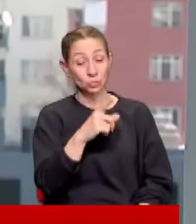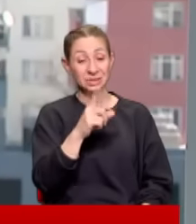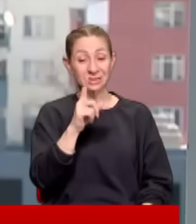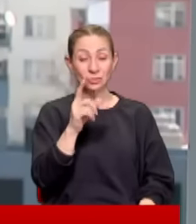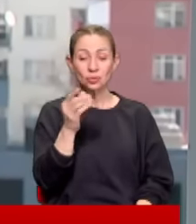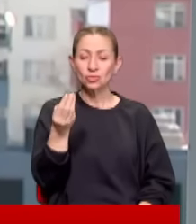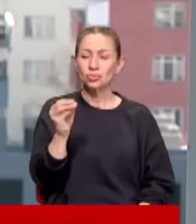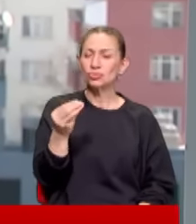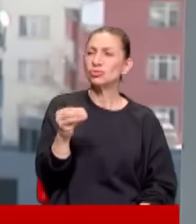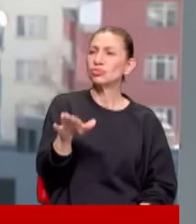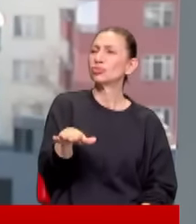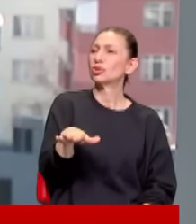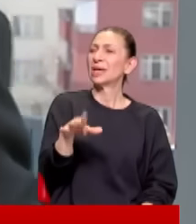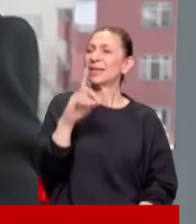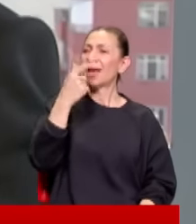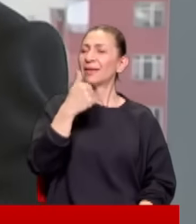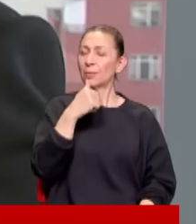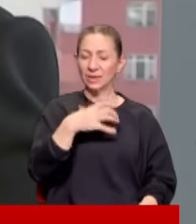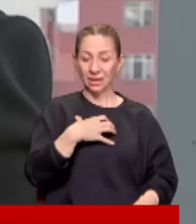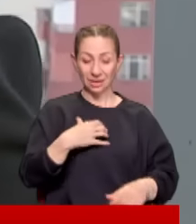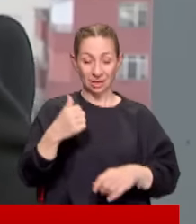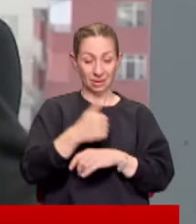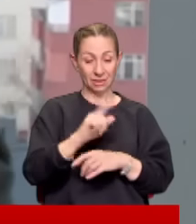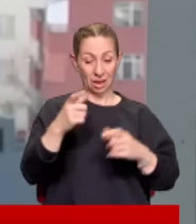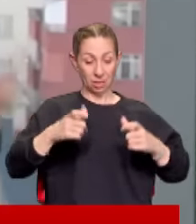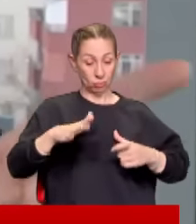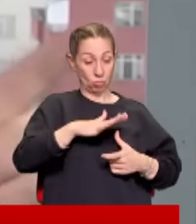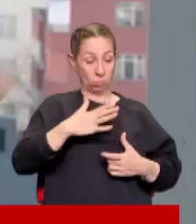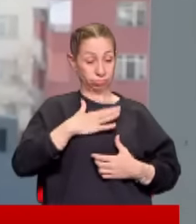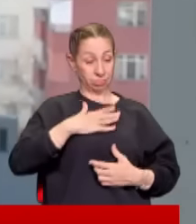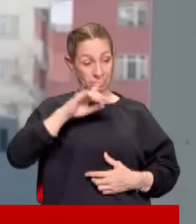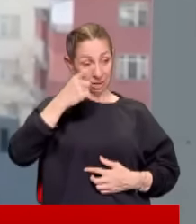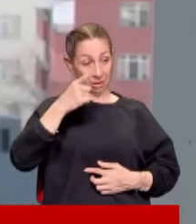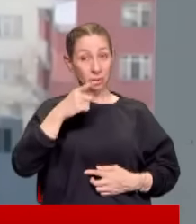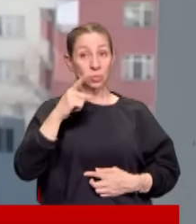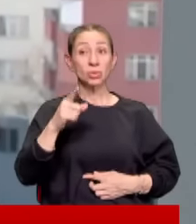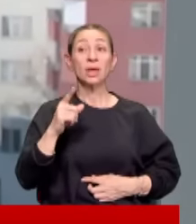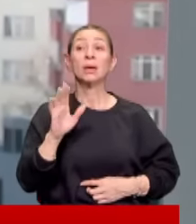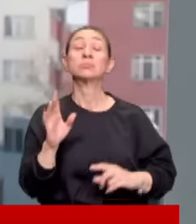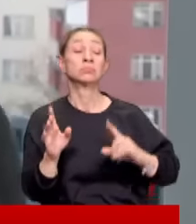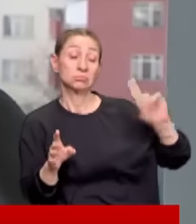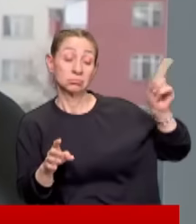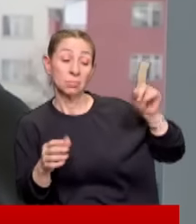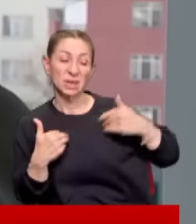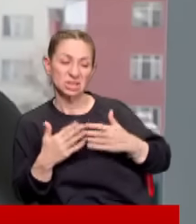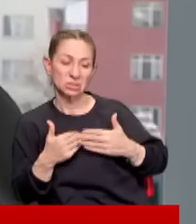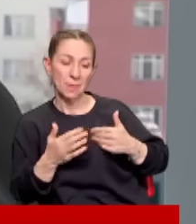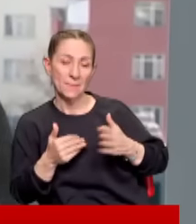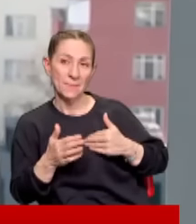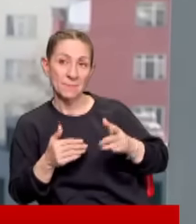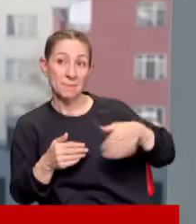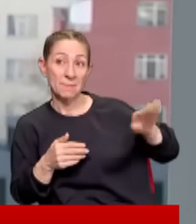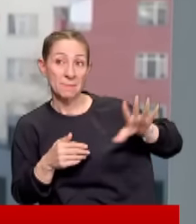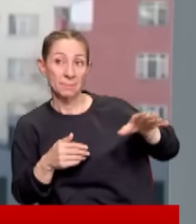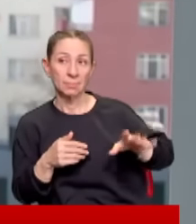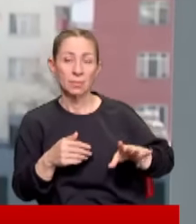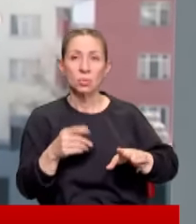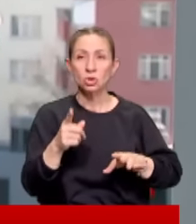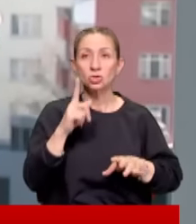tek adamlar kendi iktidar alanlarında tek adam. Bu tür olaylarda inisiyatif yok. Hemen yukarı. Hemen yukarı. İşte bu